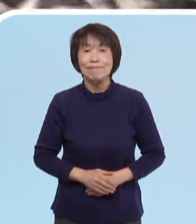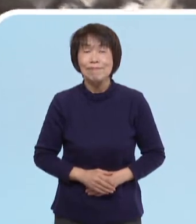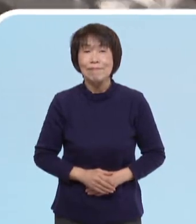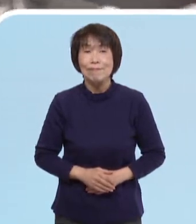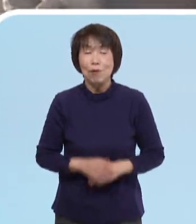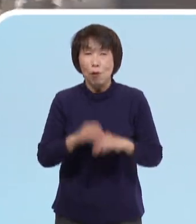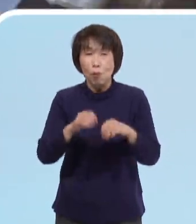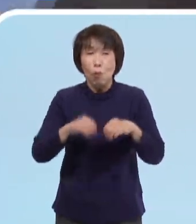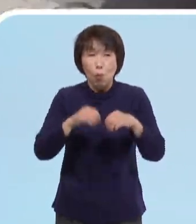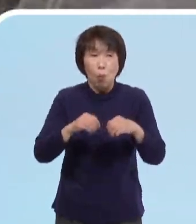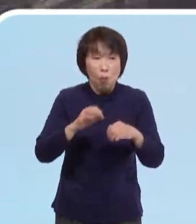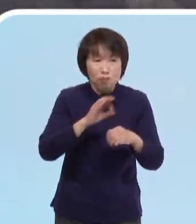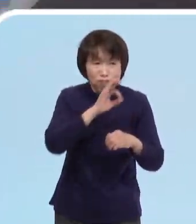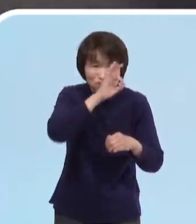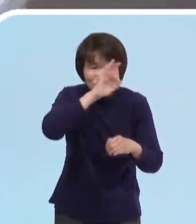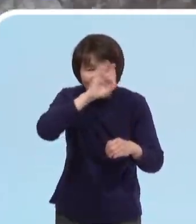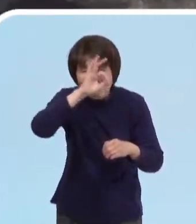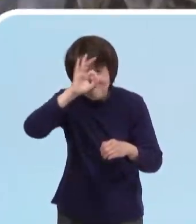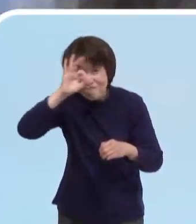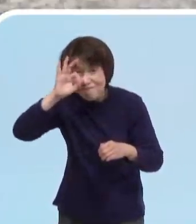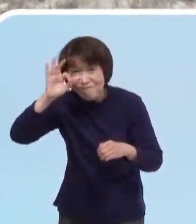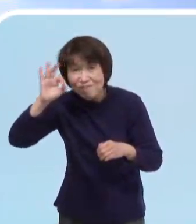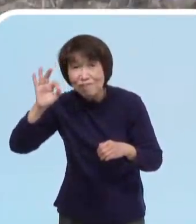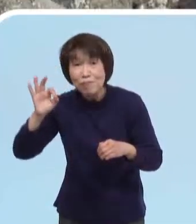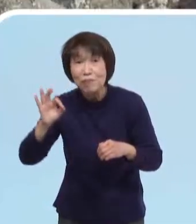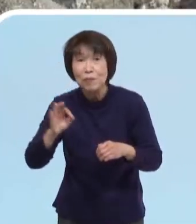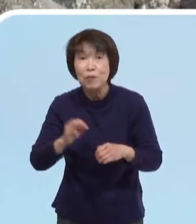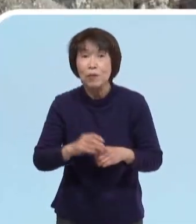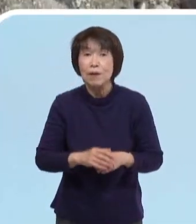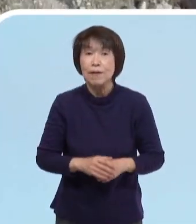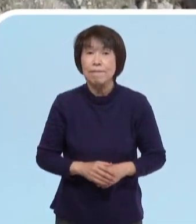勢いよく瓦礫の中へ向かっていく太陽くん。